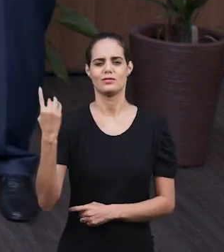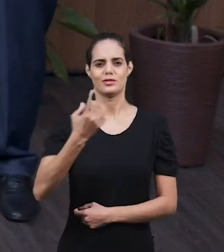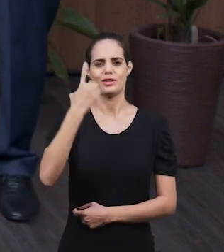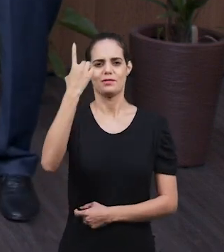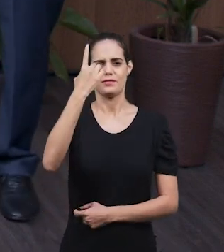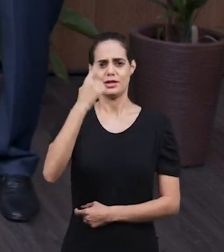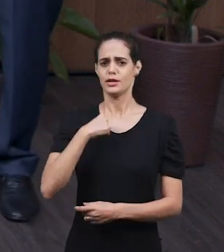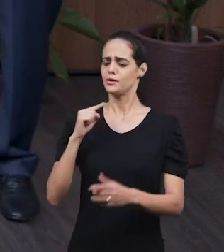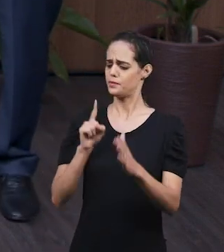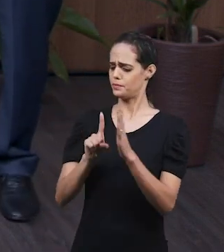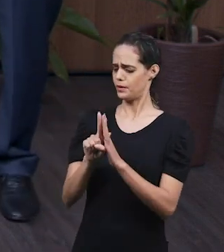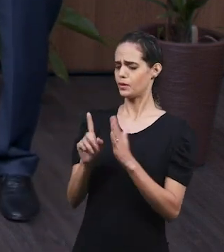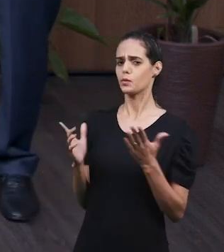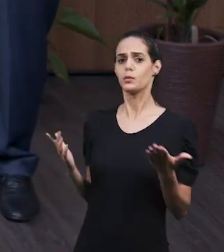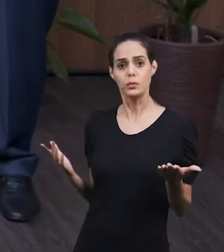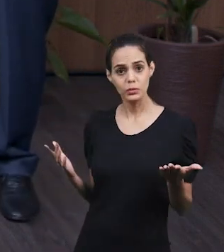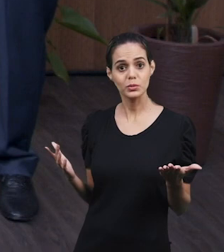Sergio,